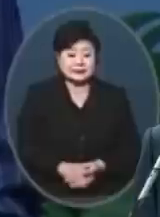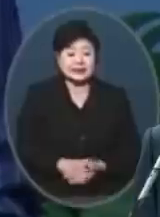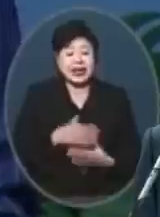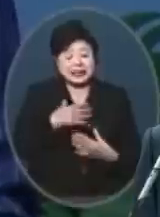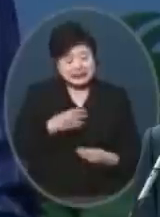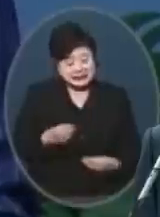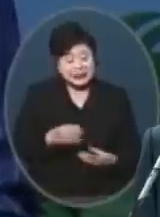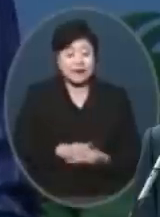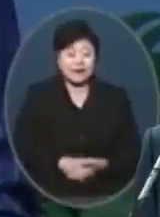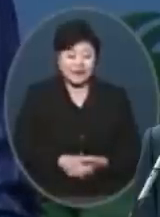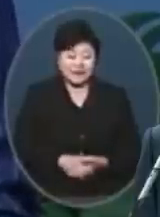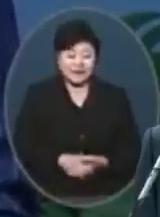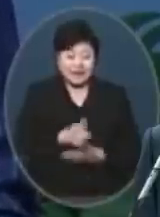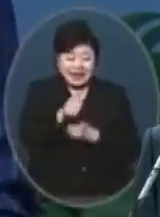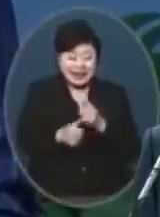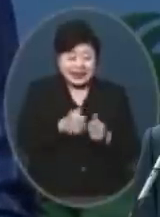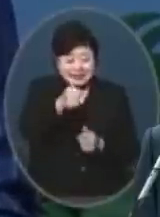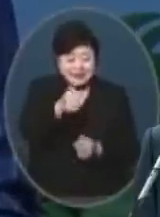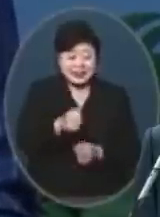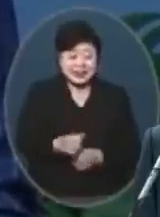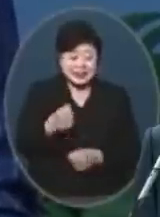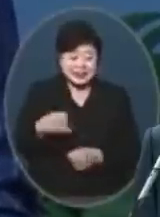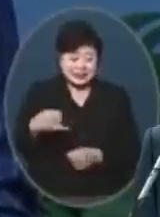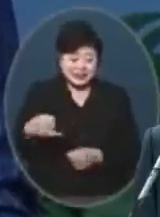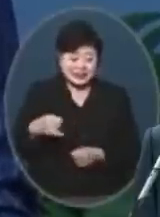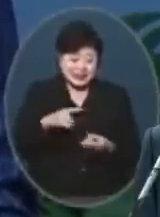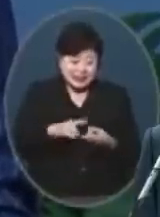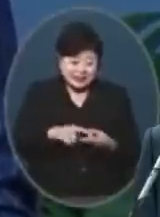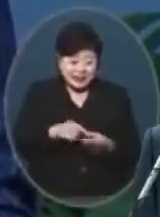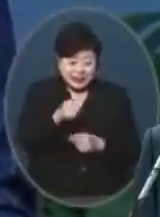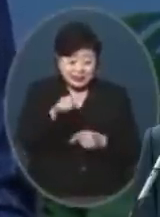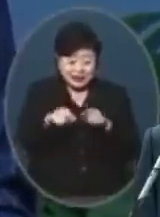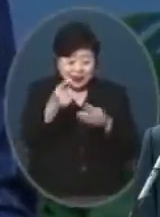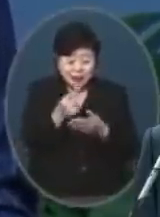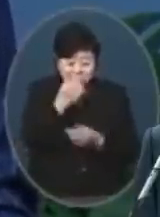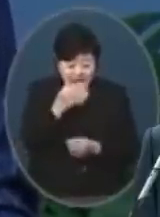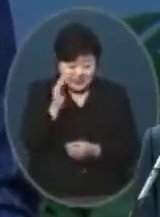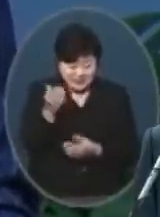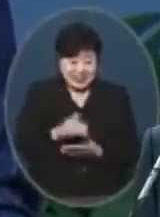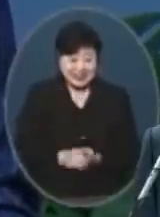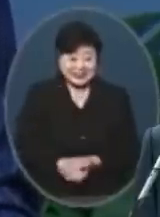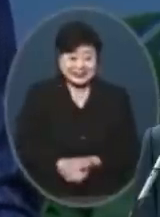안심하고 하나님의 자녀로서 하나님께 나갈 수 있는 것입니다.